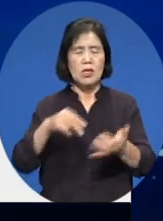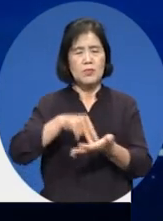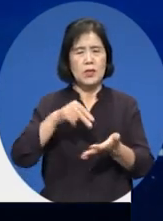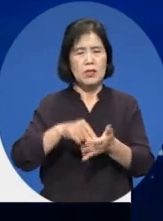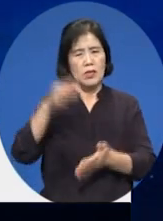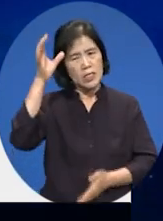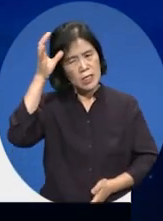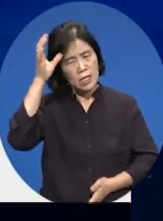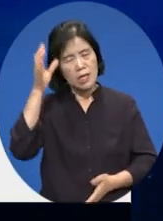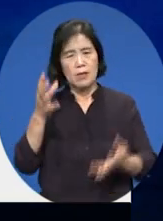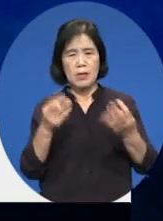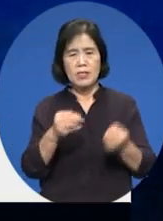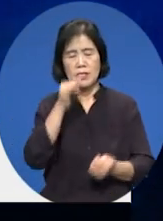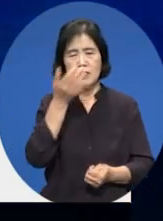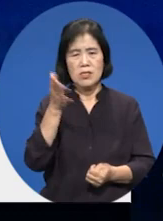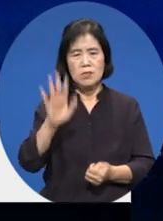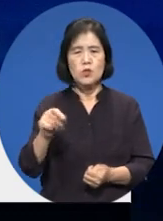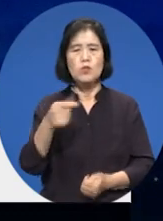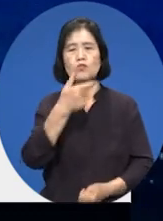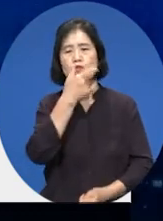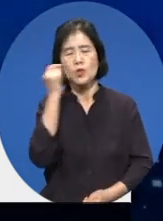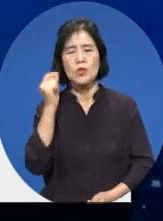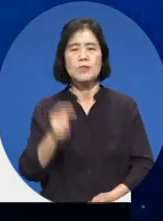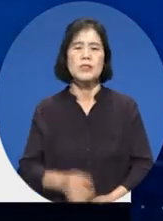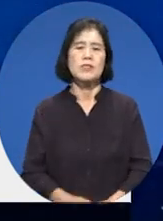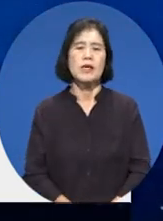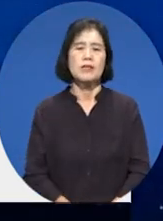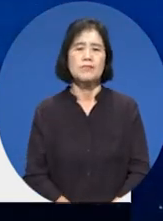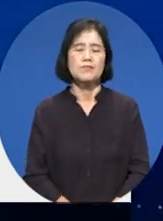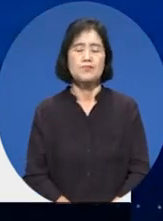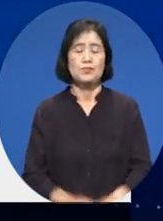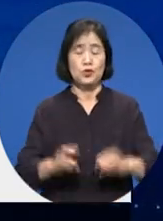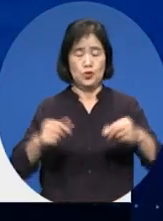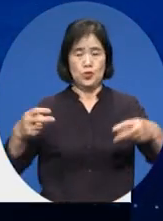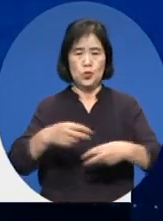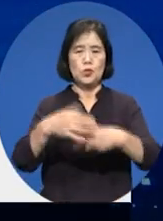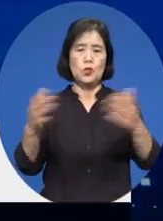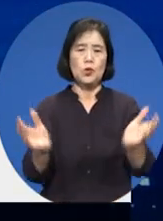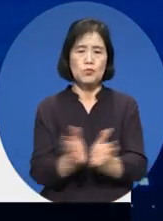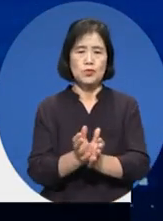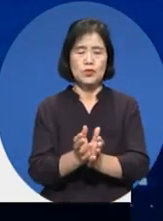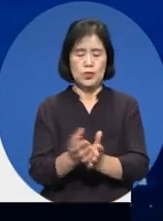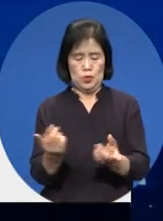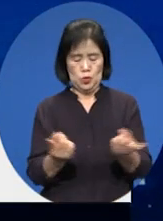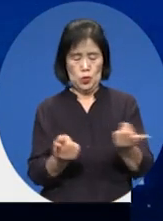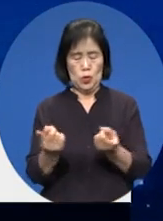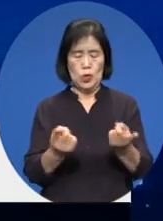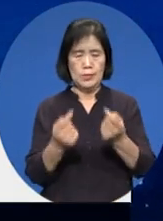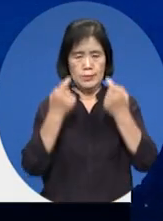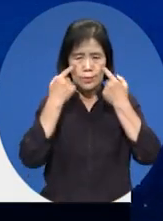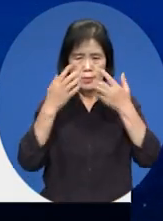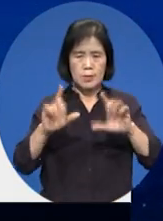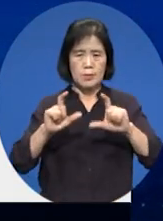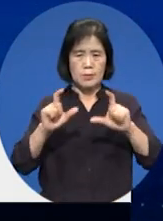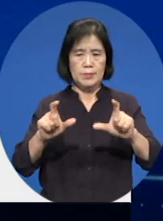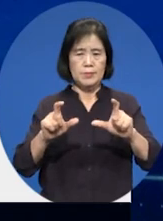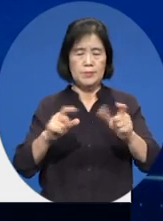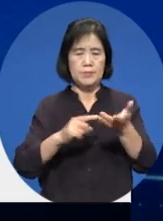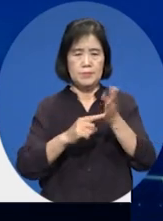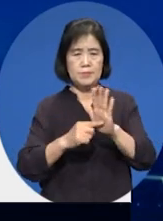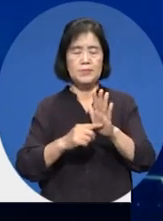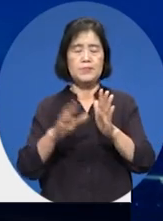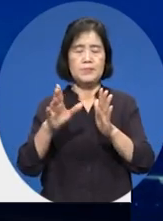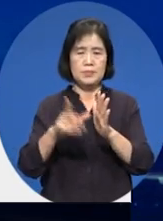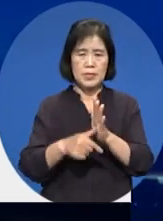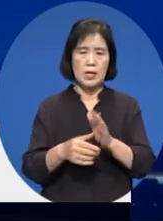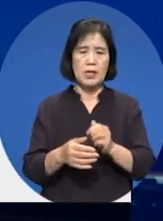있는데 미흡하다라는 목소리가 나오고 있는 대목이기도 하죠. 국토교통부는 오늘 이 조정안을 확정 발표하면서 지금